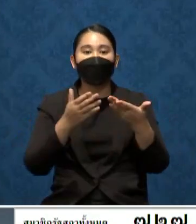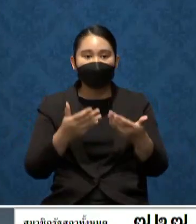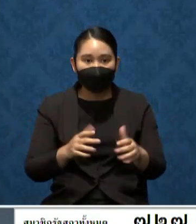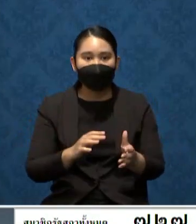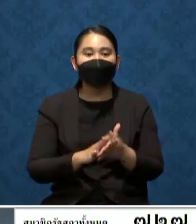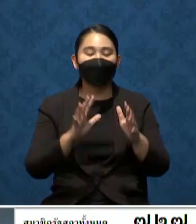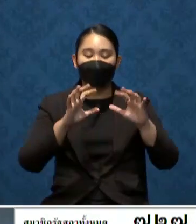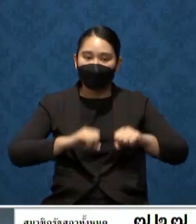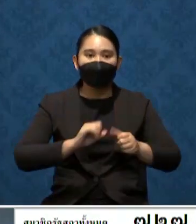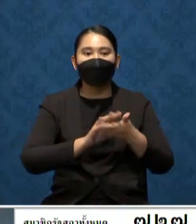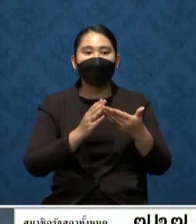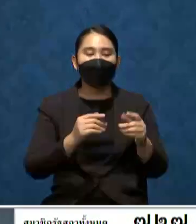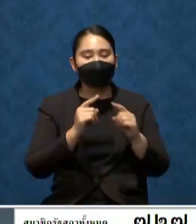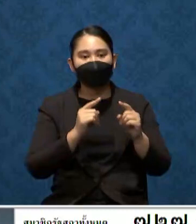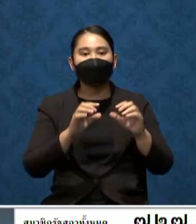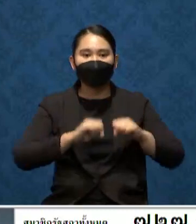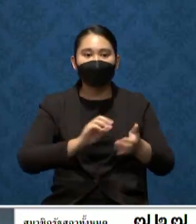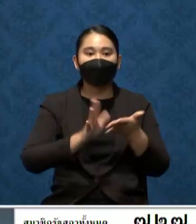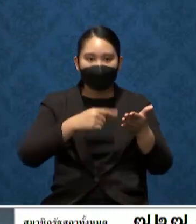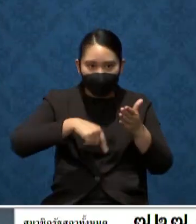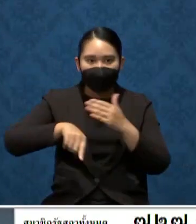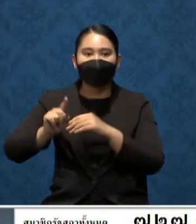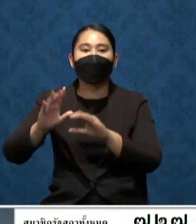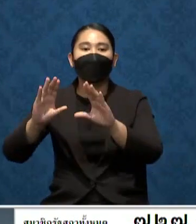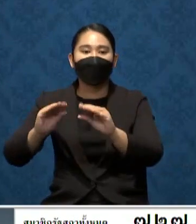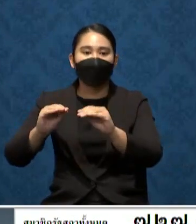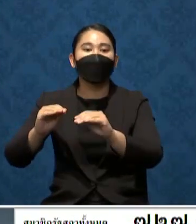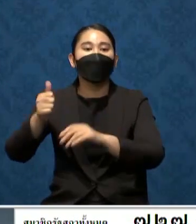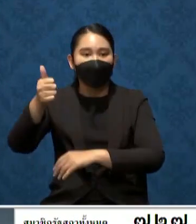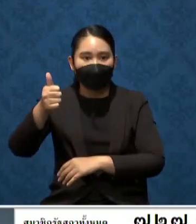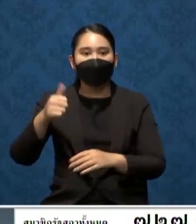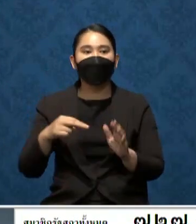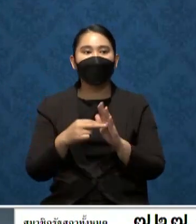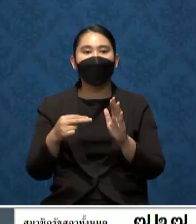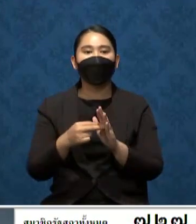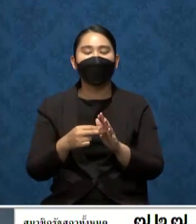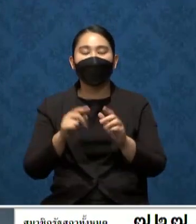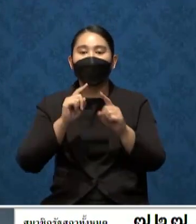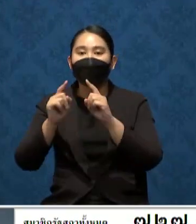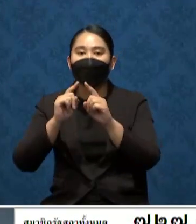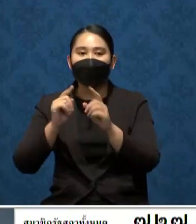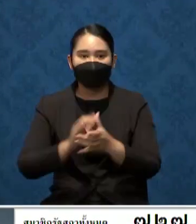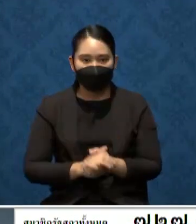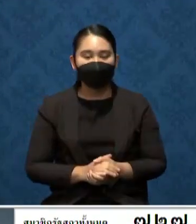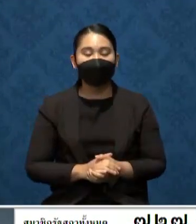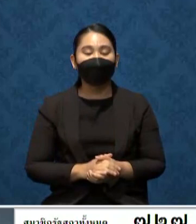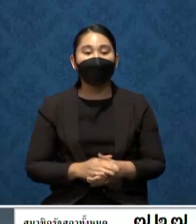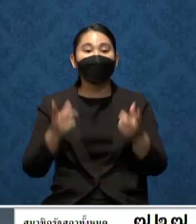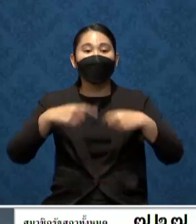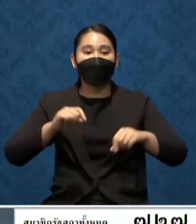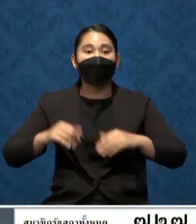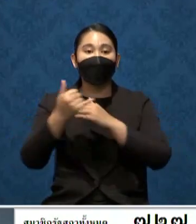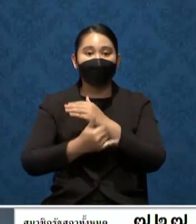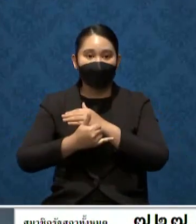หรือ accession หรือให้สัตยาบันภาษาอังกฤษที่ใช้คำว่า ratification ฉะนั้นถ้าไป